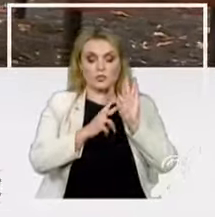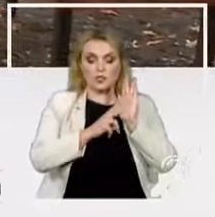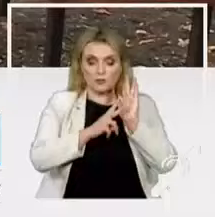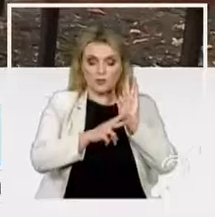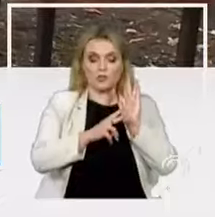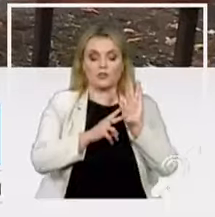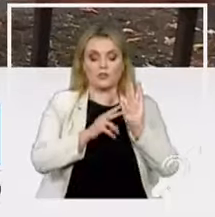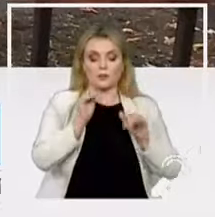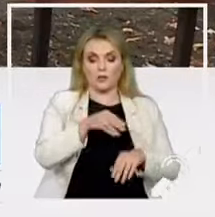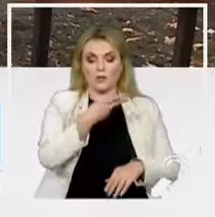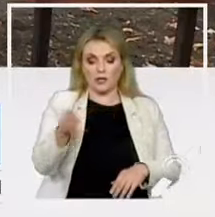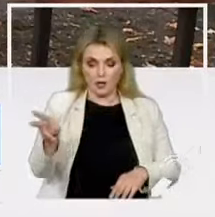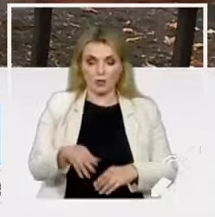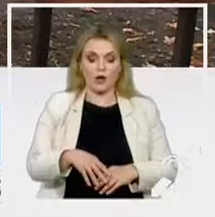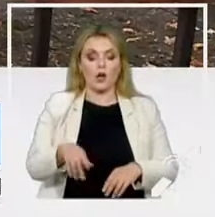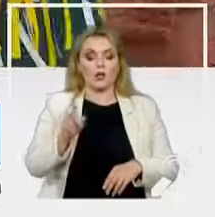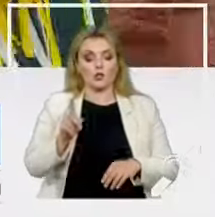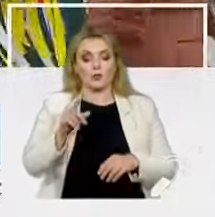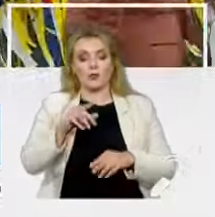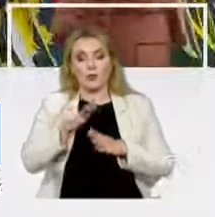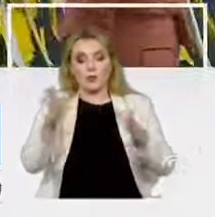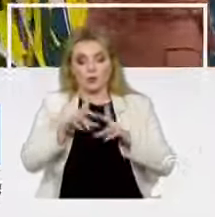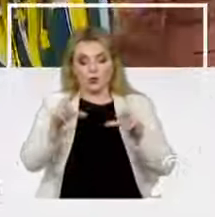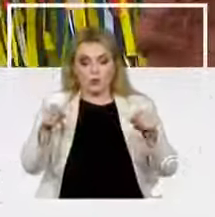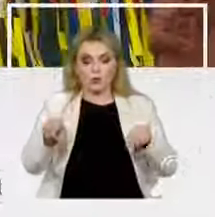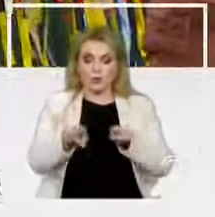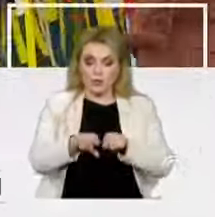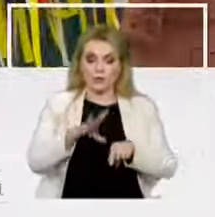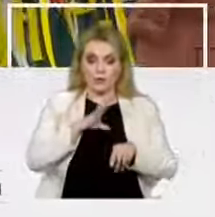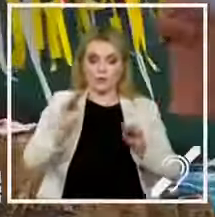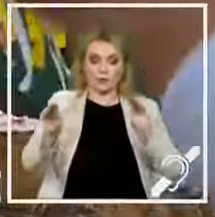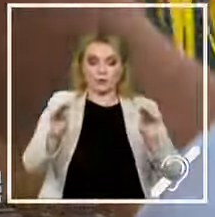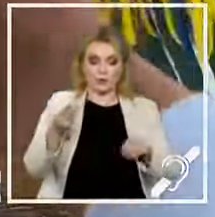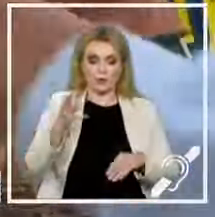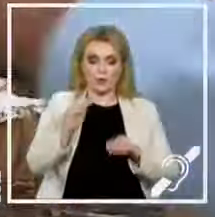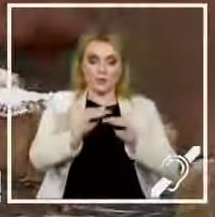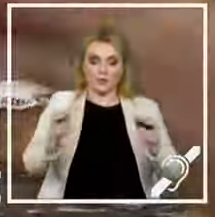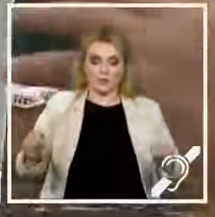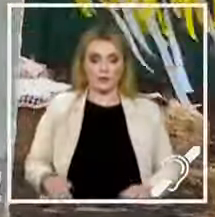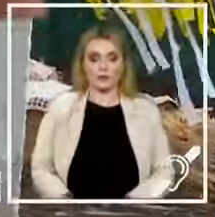Proiectul este implementat de CCF Moldova în colaborare cu Ministerul Educației.